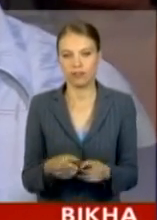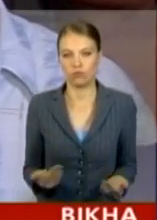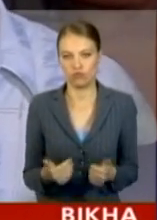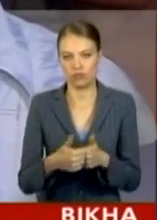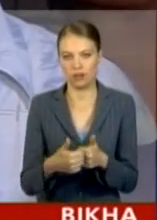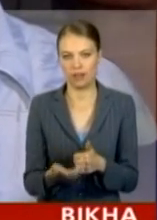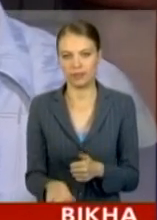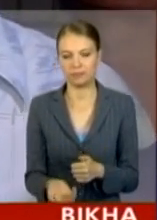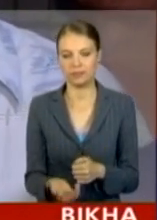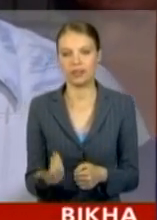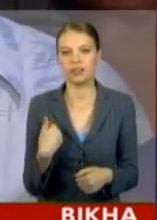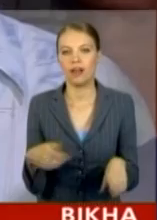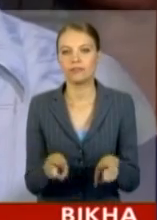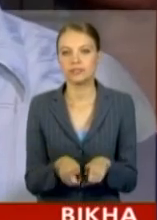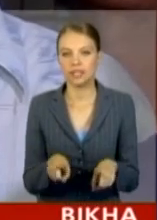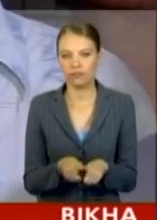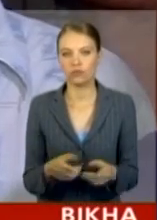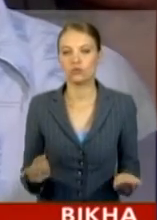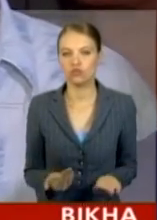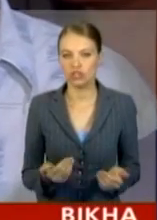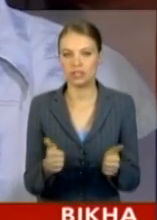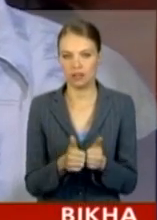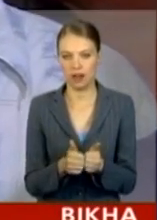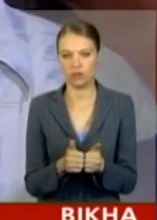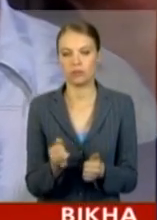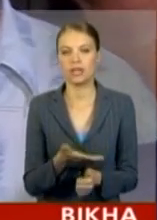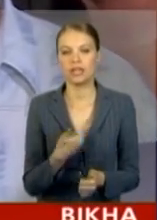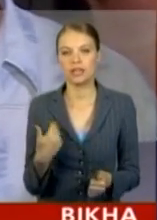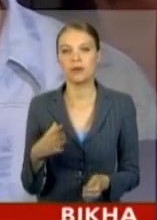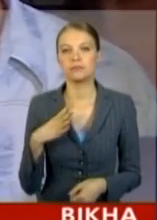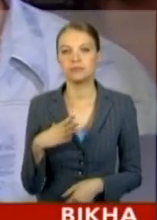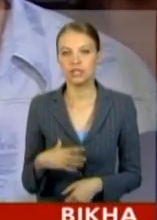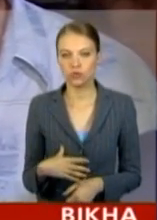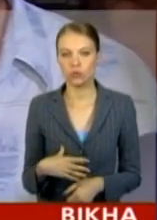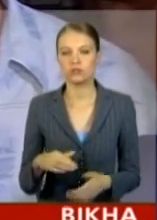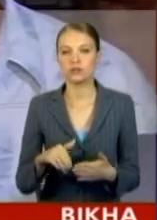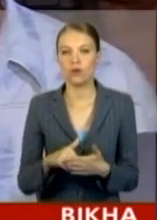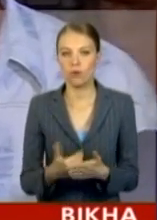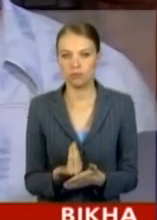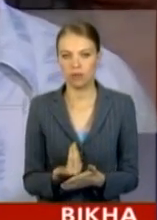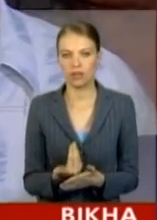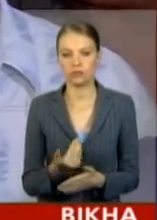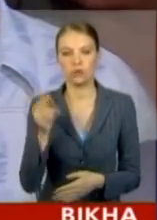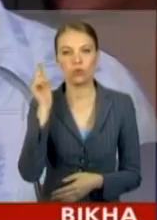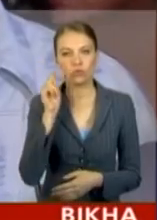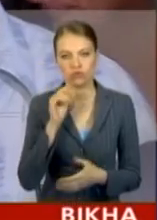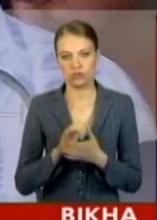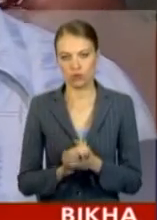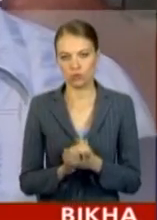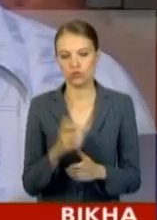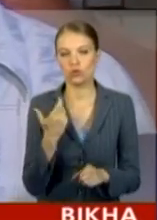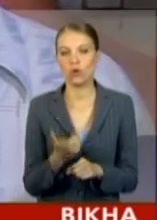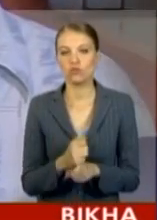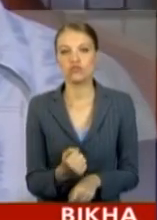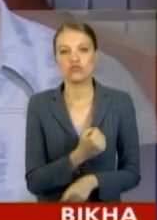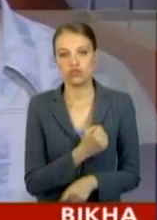рядом. Нам все равно жить рядом. И нам придется опять учиться дружить. Очень